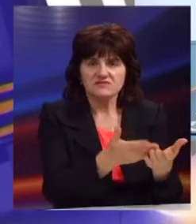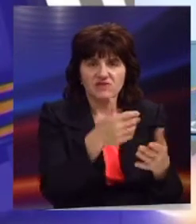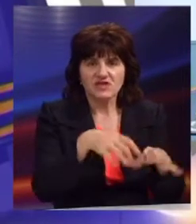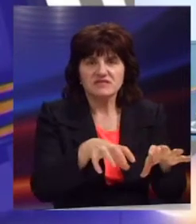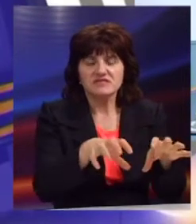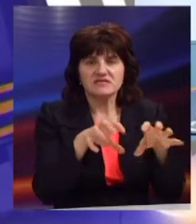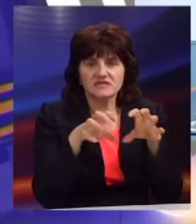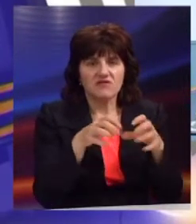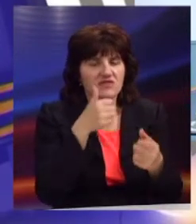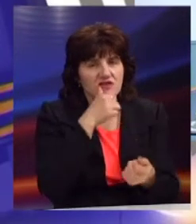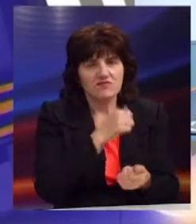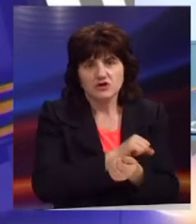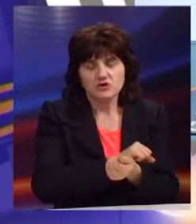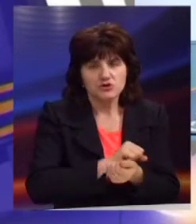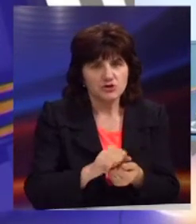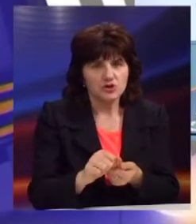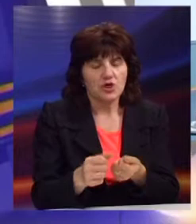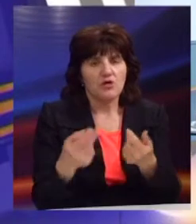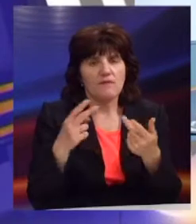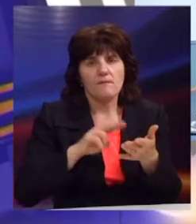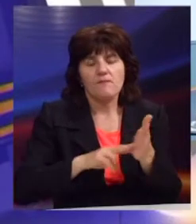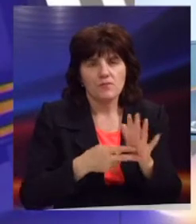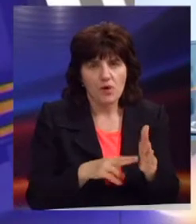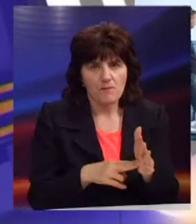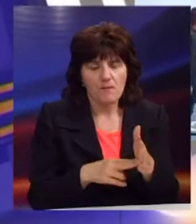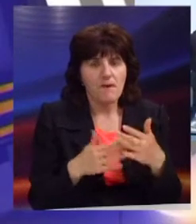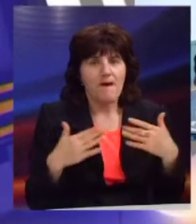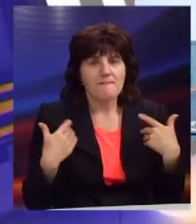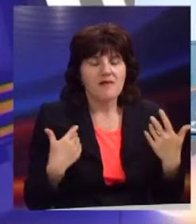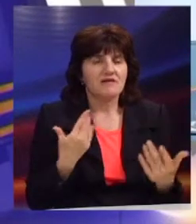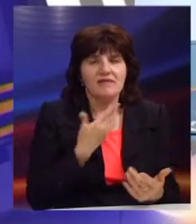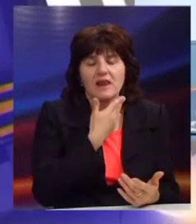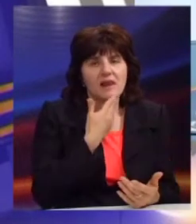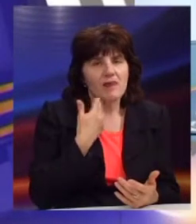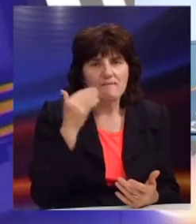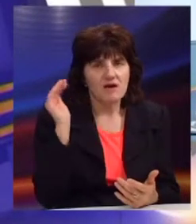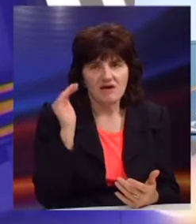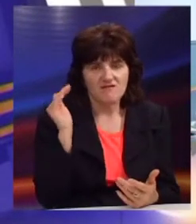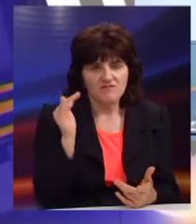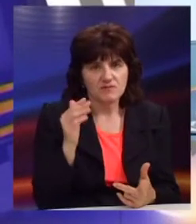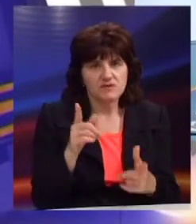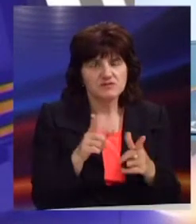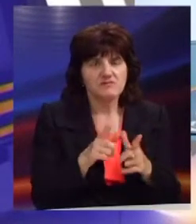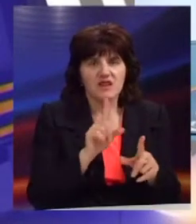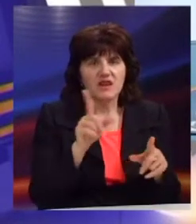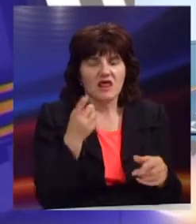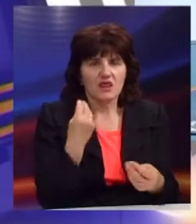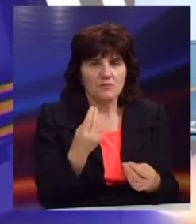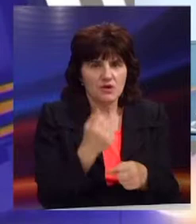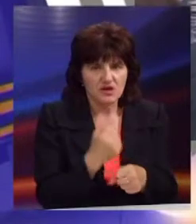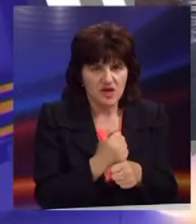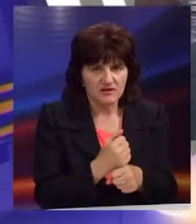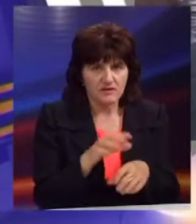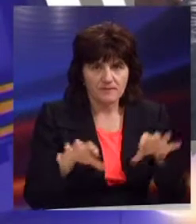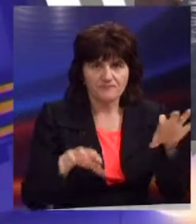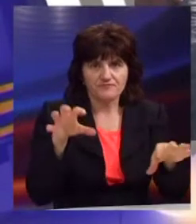što je neophodno vezano za supstance. Osnovna stvar i problem je to da mladi nemaju dovoljno informacija, da se površno radi u nekim